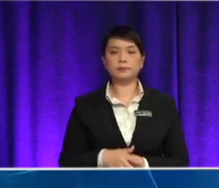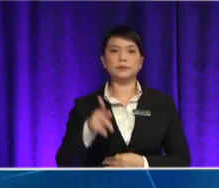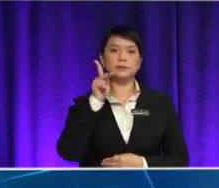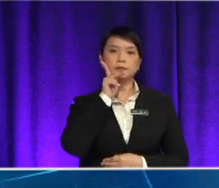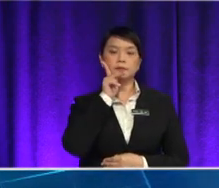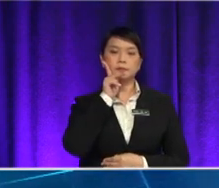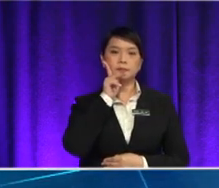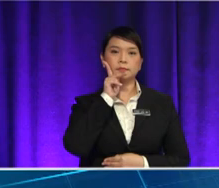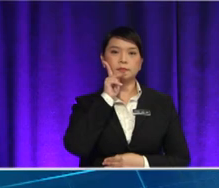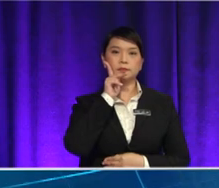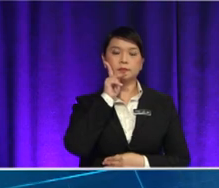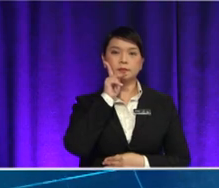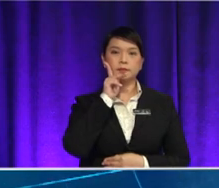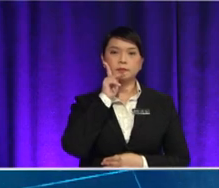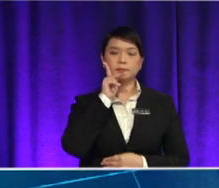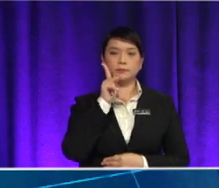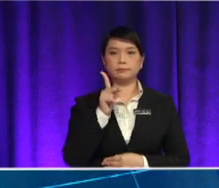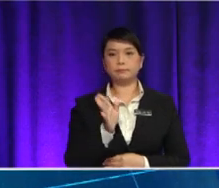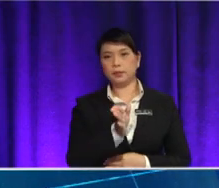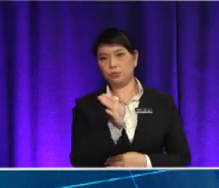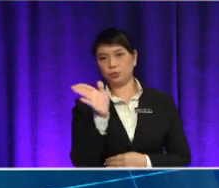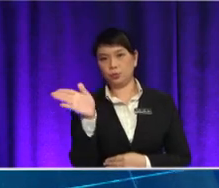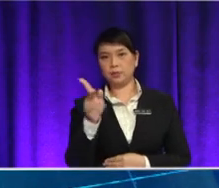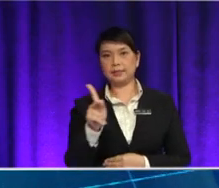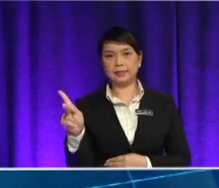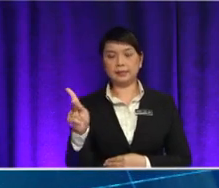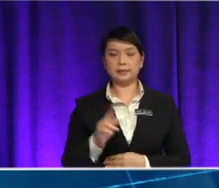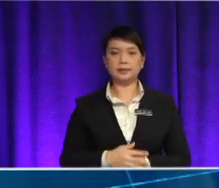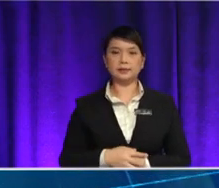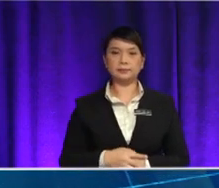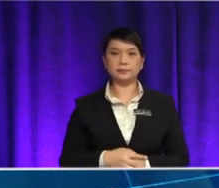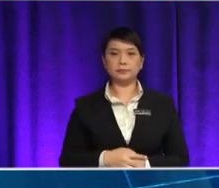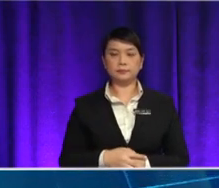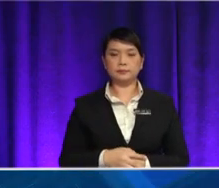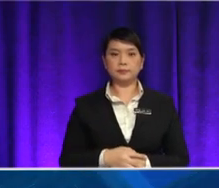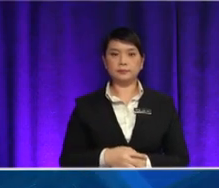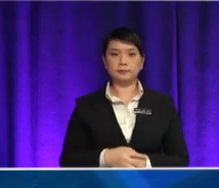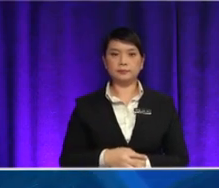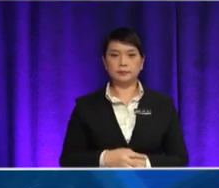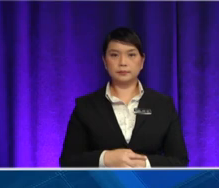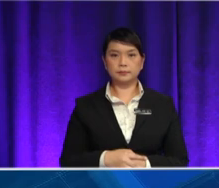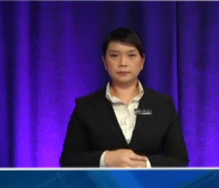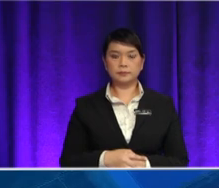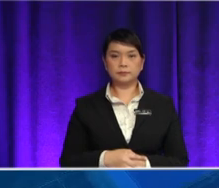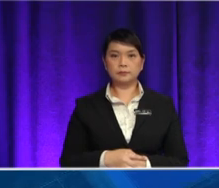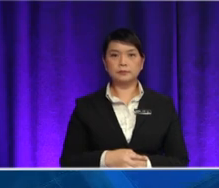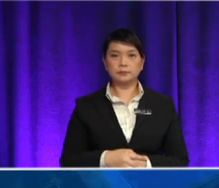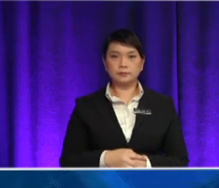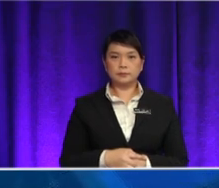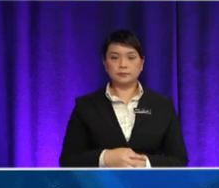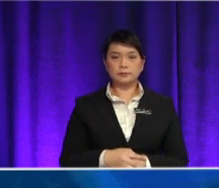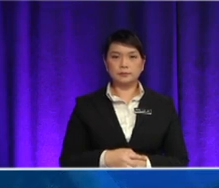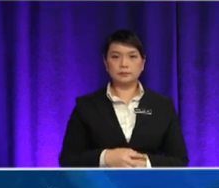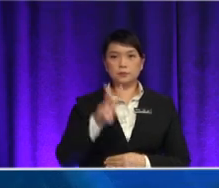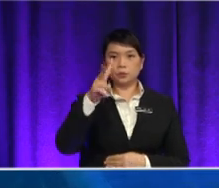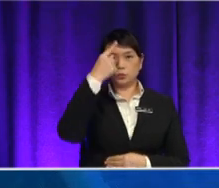dapat dulu. Kerisha. Pencong ke kanan. Okey, pencong ke kanan. Jadi dua pelekat untuk Kerisha? Yes, dua